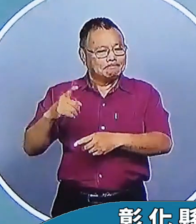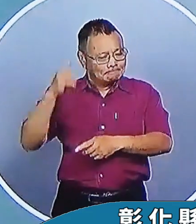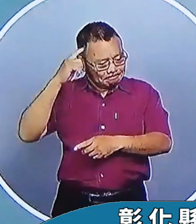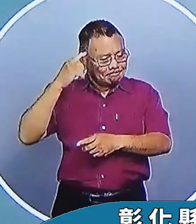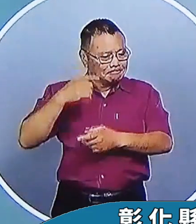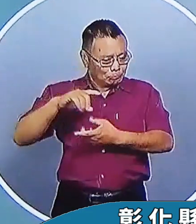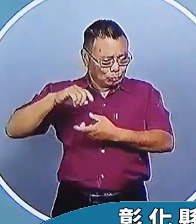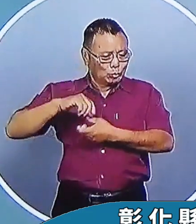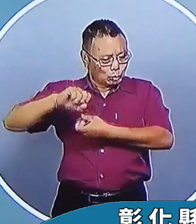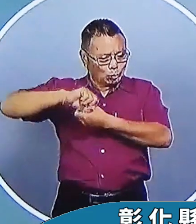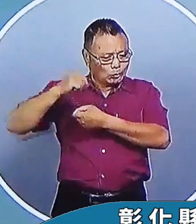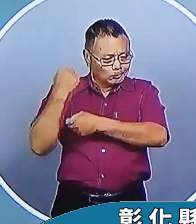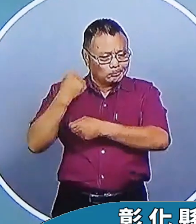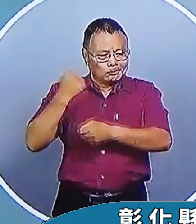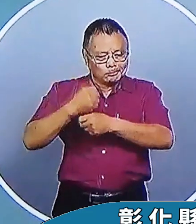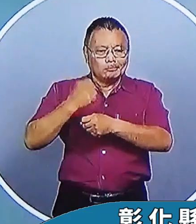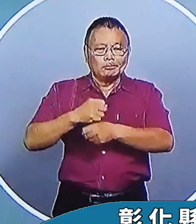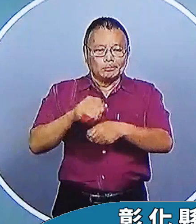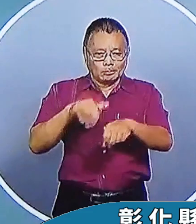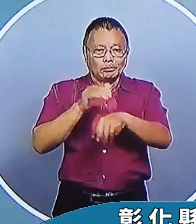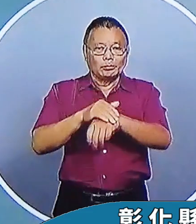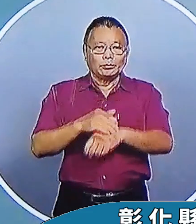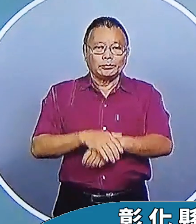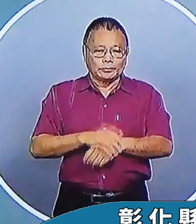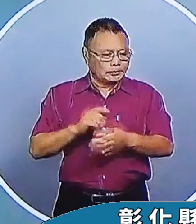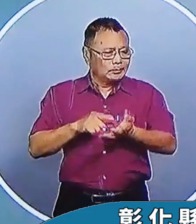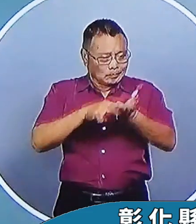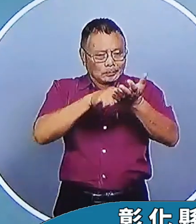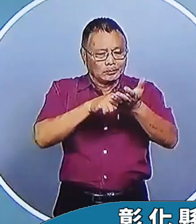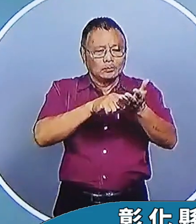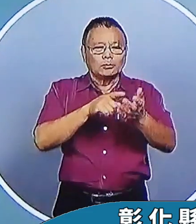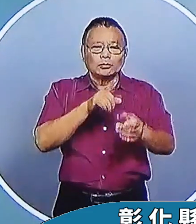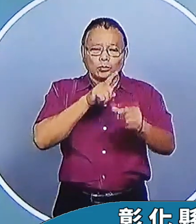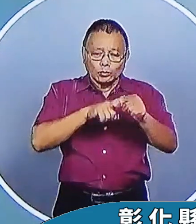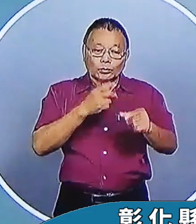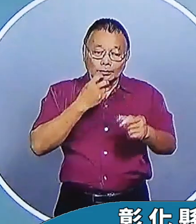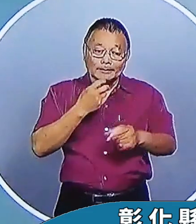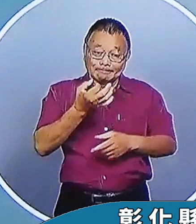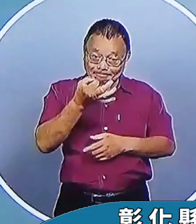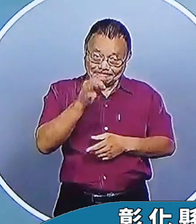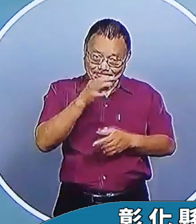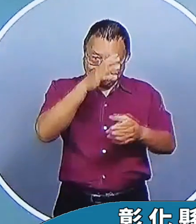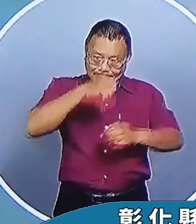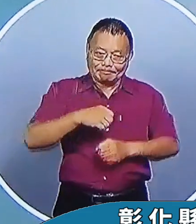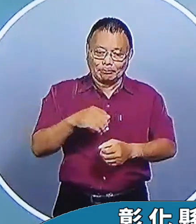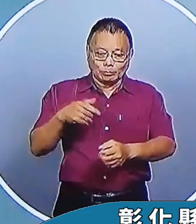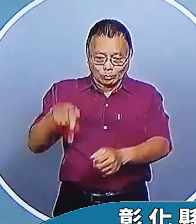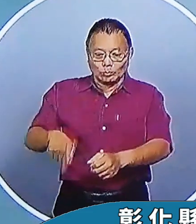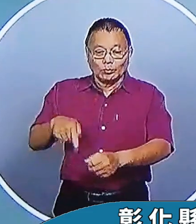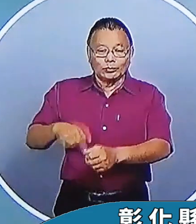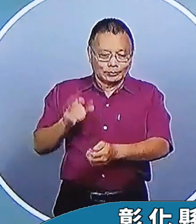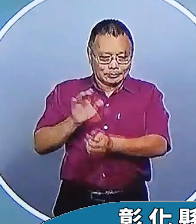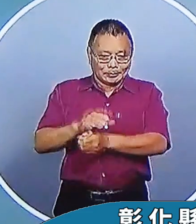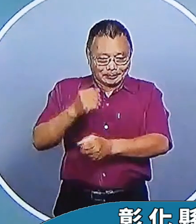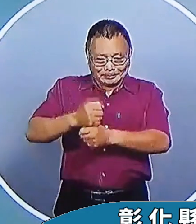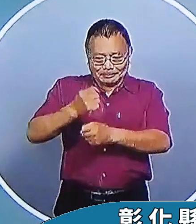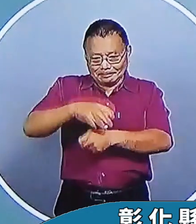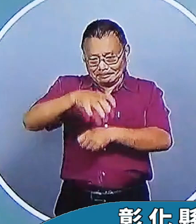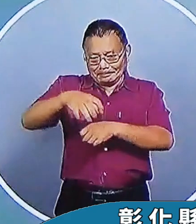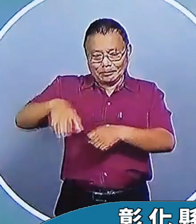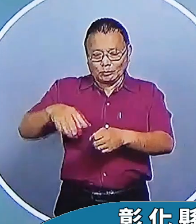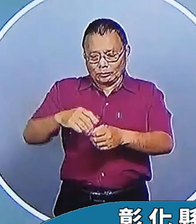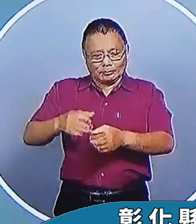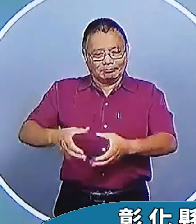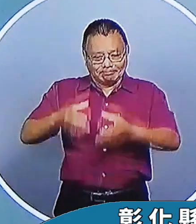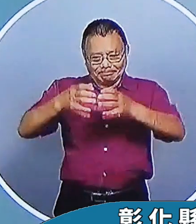极来争取；一四年内底，我会积极吼向中央争取建设经费哦，等下咱的故乡，让咱所有的